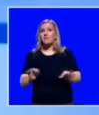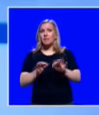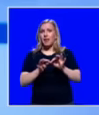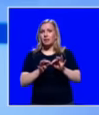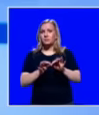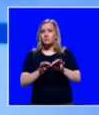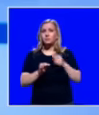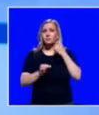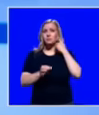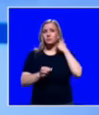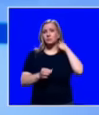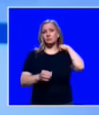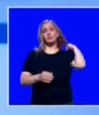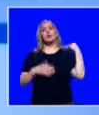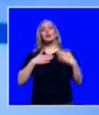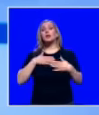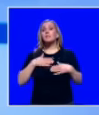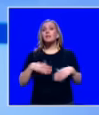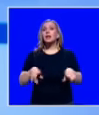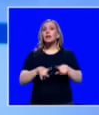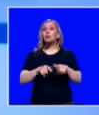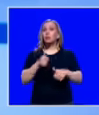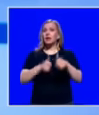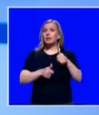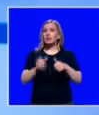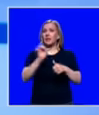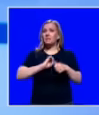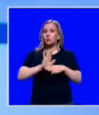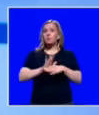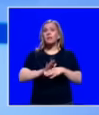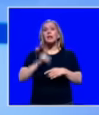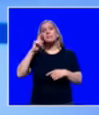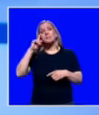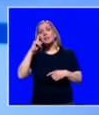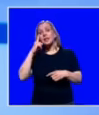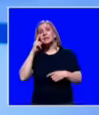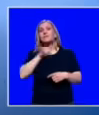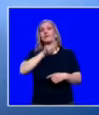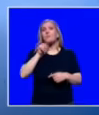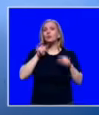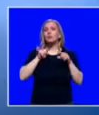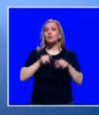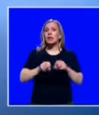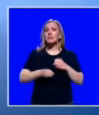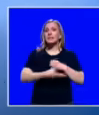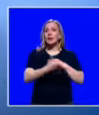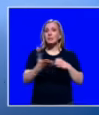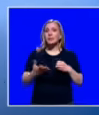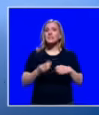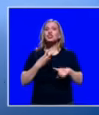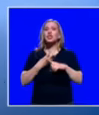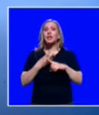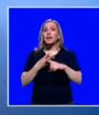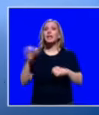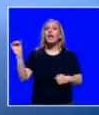разговор. Имате ли като кандидат за евродепутат решение и мнение за въпросите от тази кампания? Големите въпроси за Шенген,